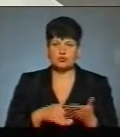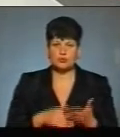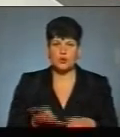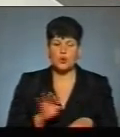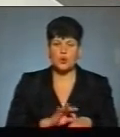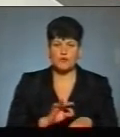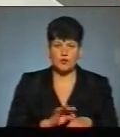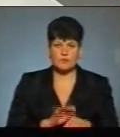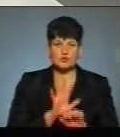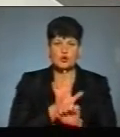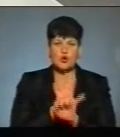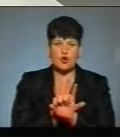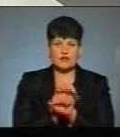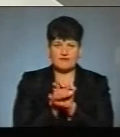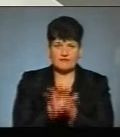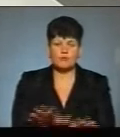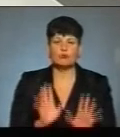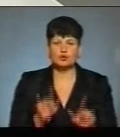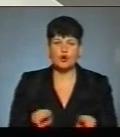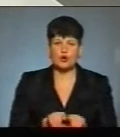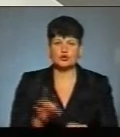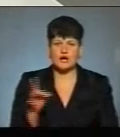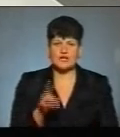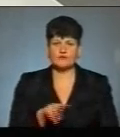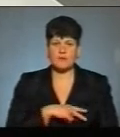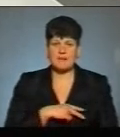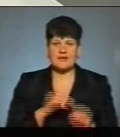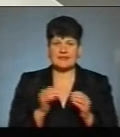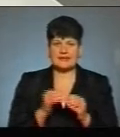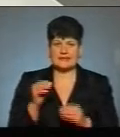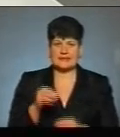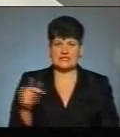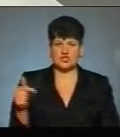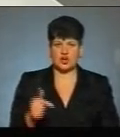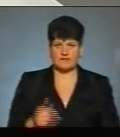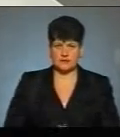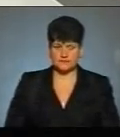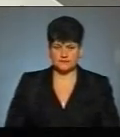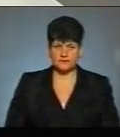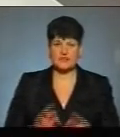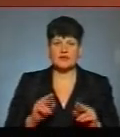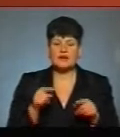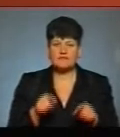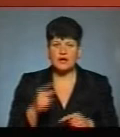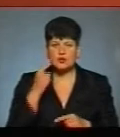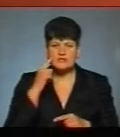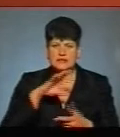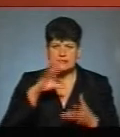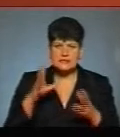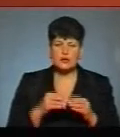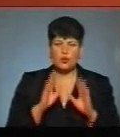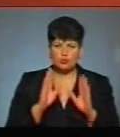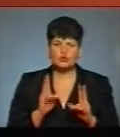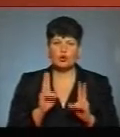з COVID-19, так, буде одноразова премія 10 тисяч гривень. Тобто, як ви оцінюєте, загалом буде кому лікувати